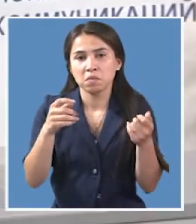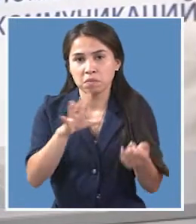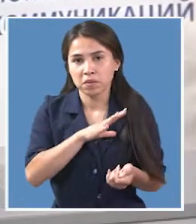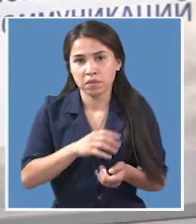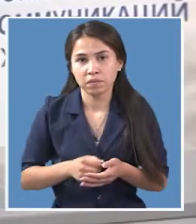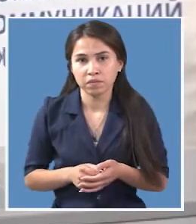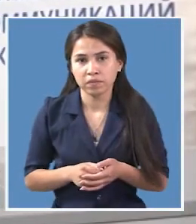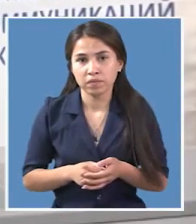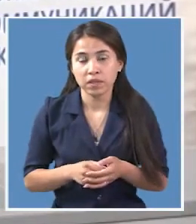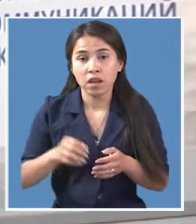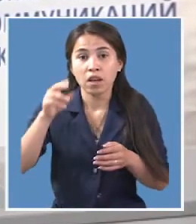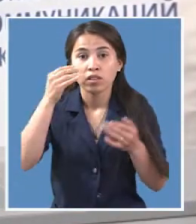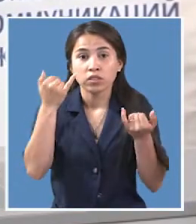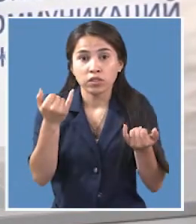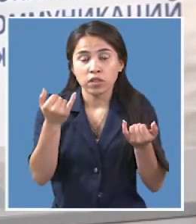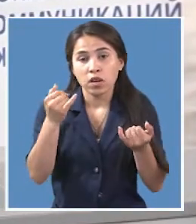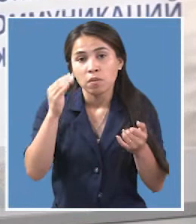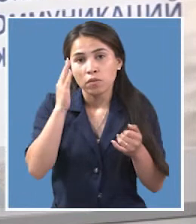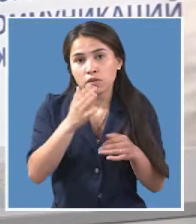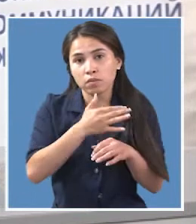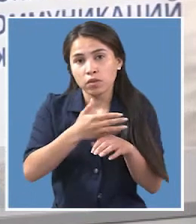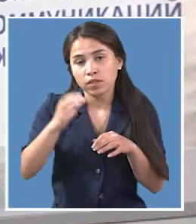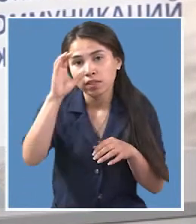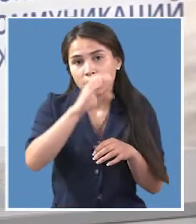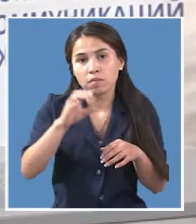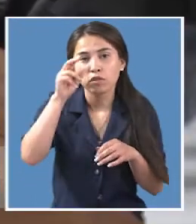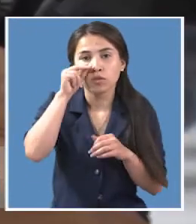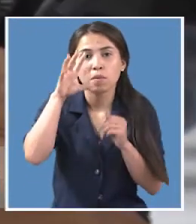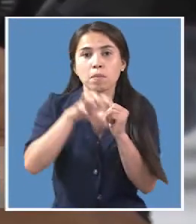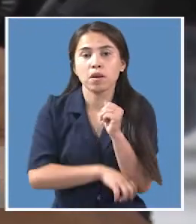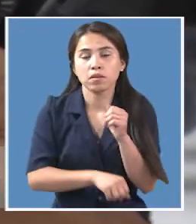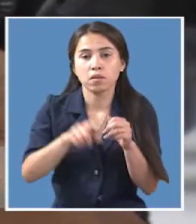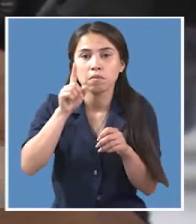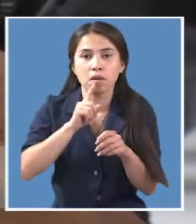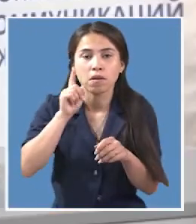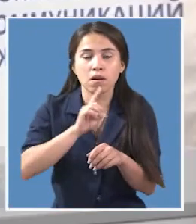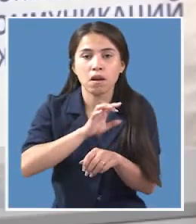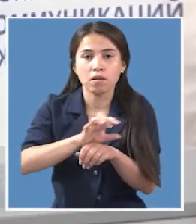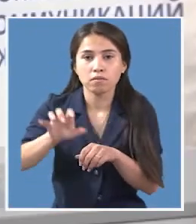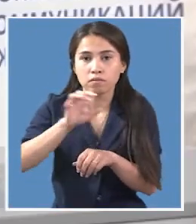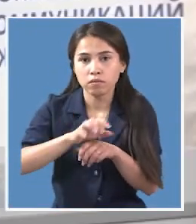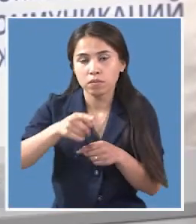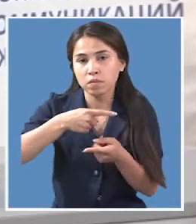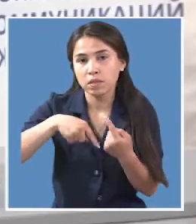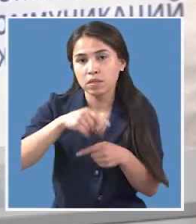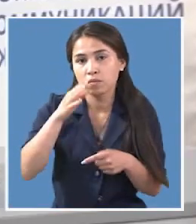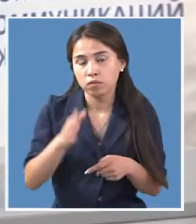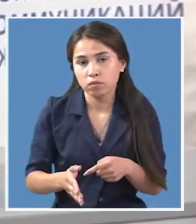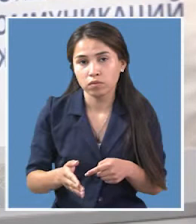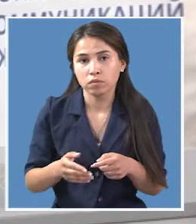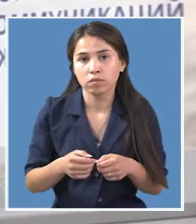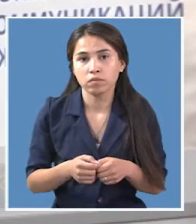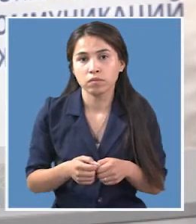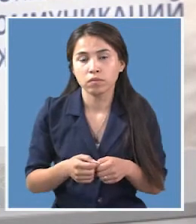конце сентября будет открываться малая индустриальная зона, второй в разработке.